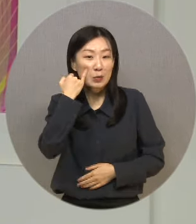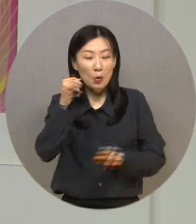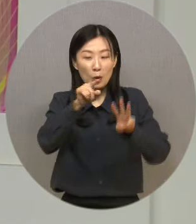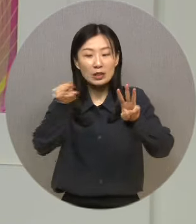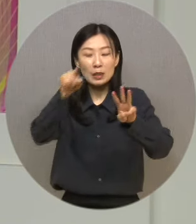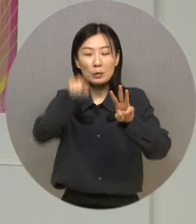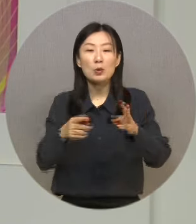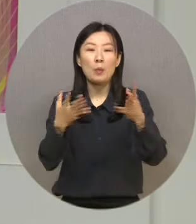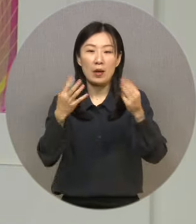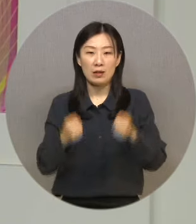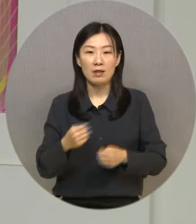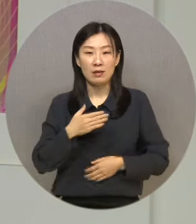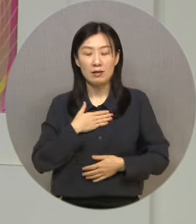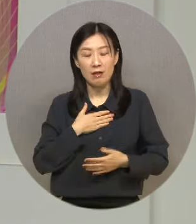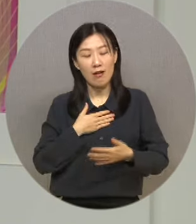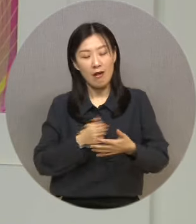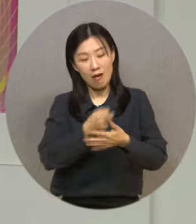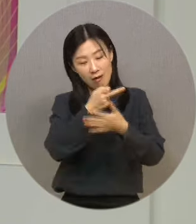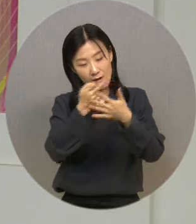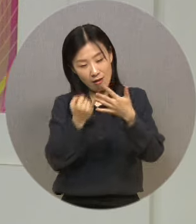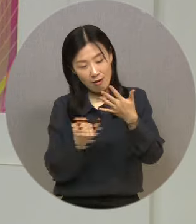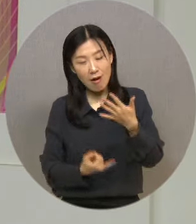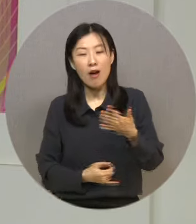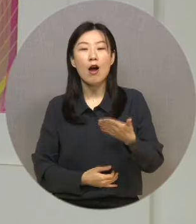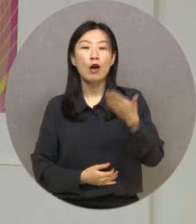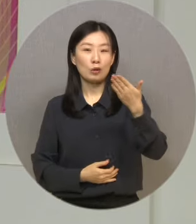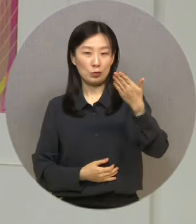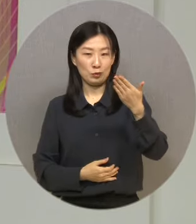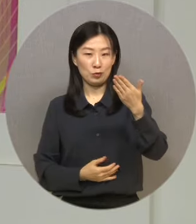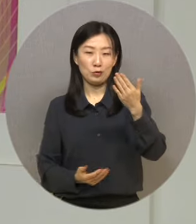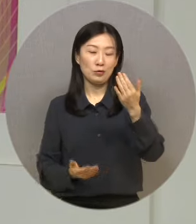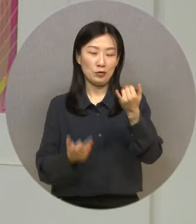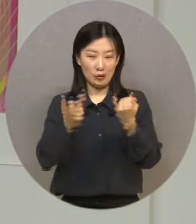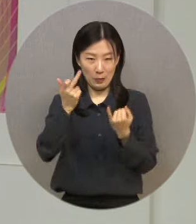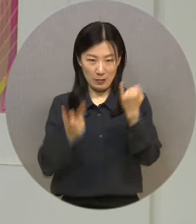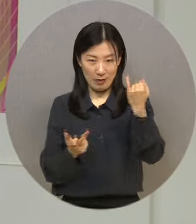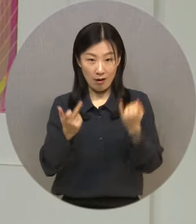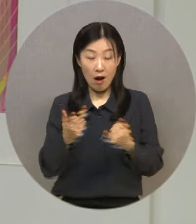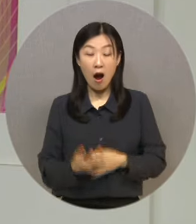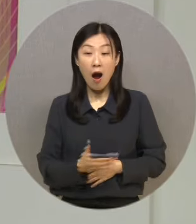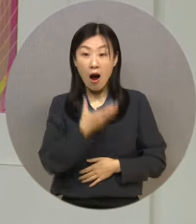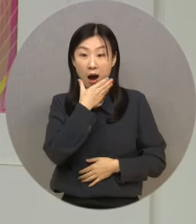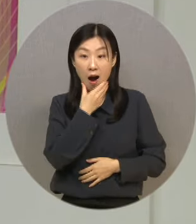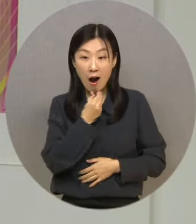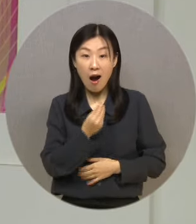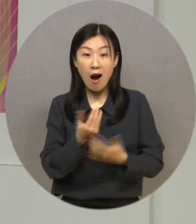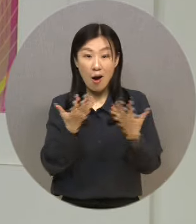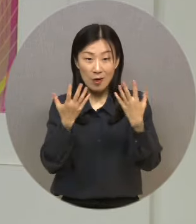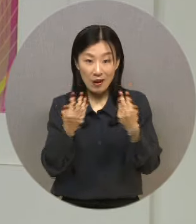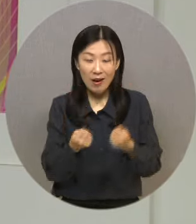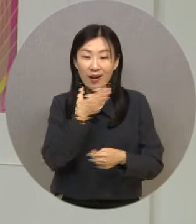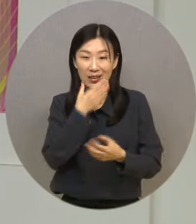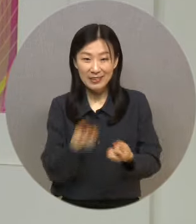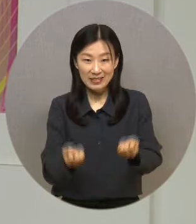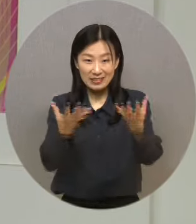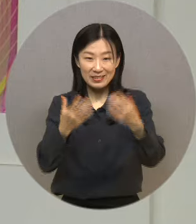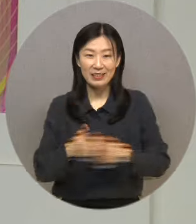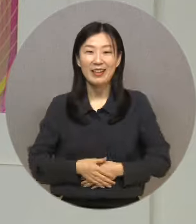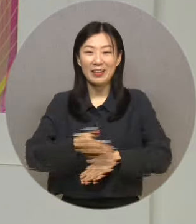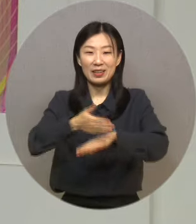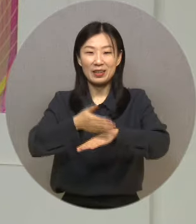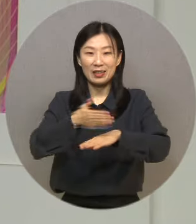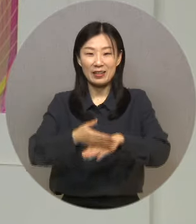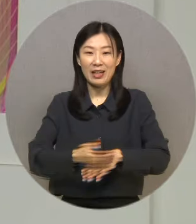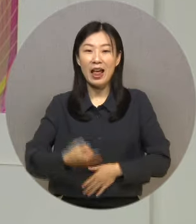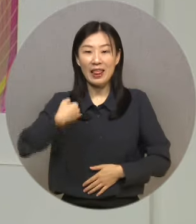많아. 군함매거든요, 친정이. 이야. 어우, 행복하십니다. 네. 축하드립니다. 네, 감사합니다. 네. 그러면은. 아,